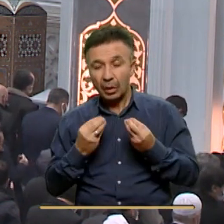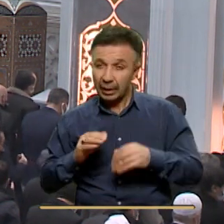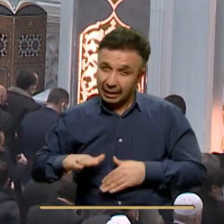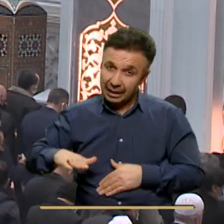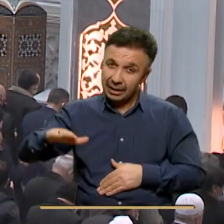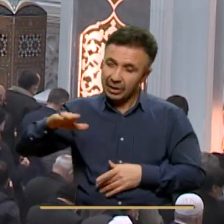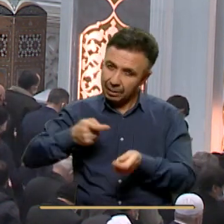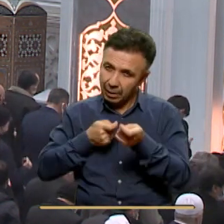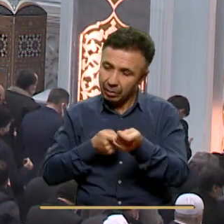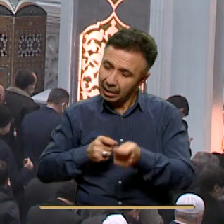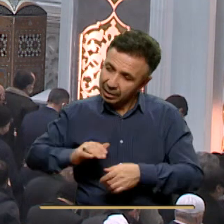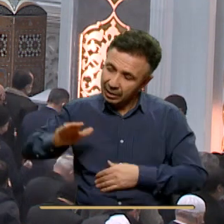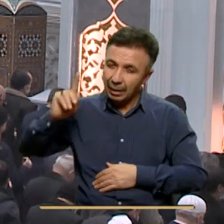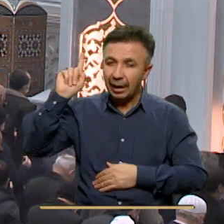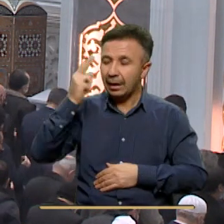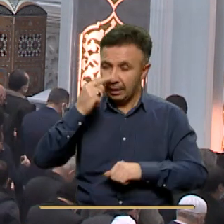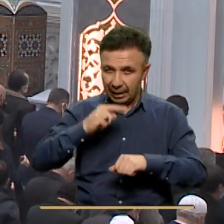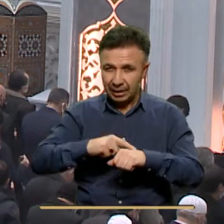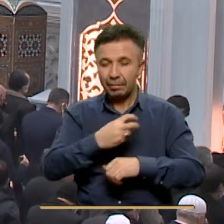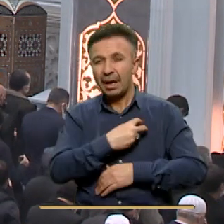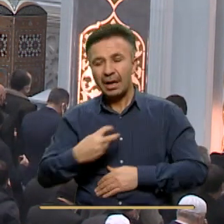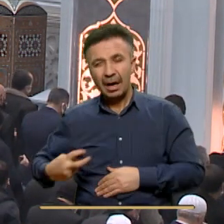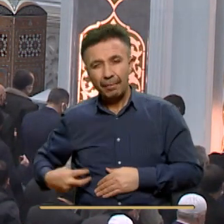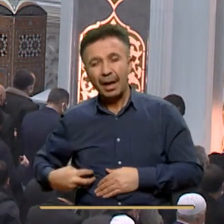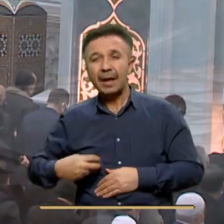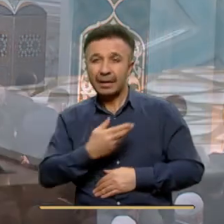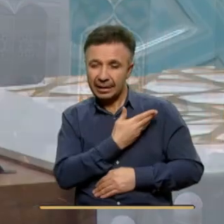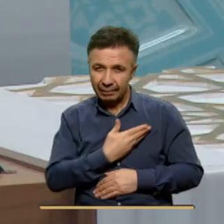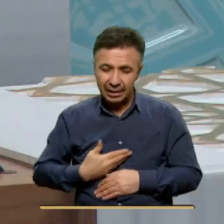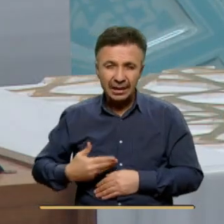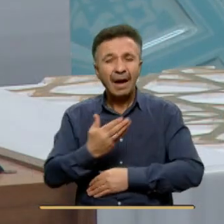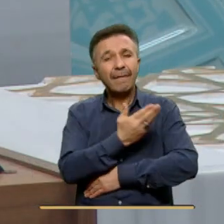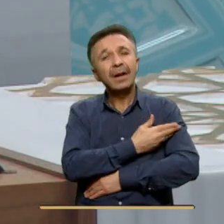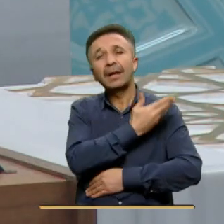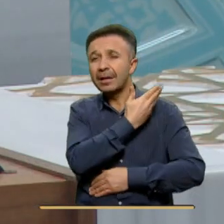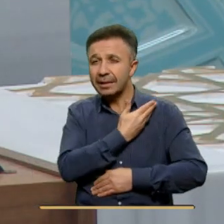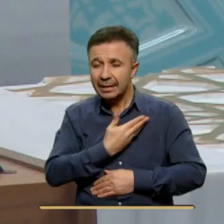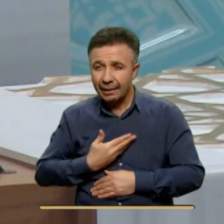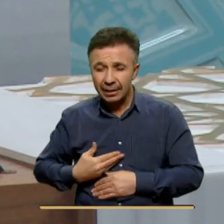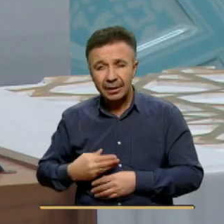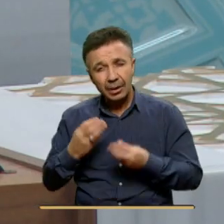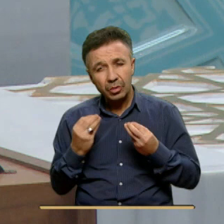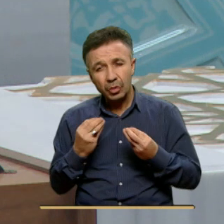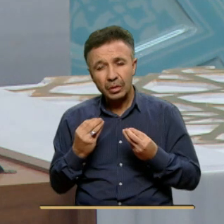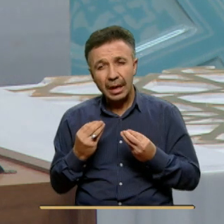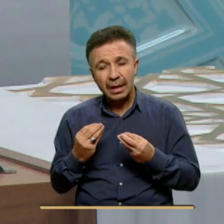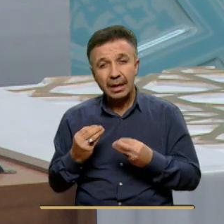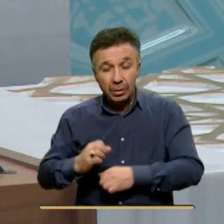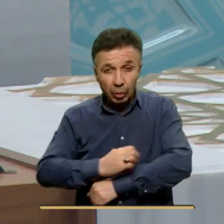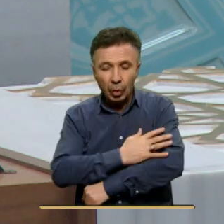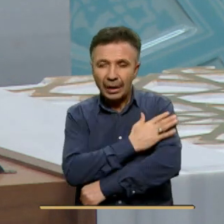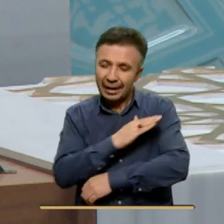yetiştirmeyi, Allah inancı, peygamber sevgisi, vatan sevgisi, güzel duygularla